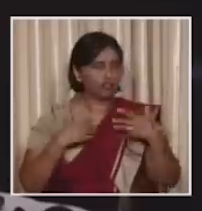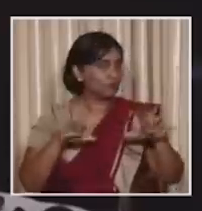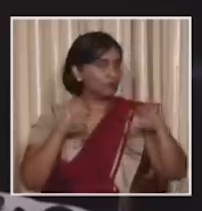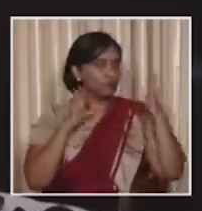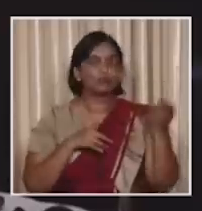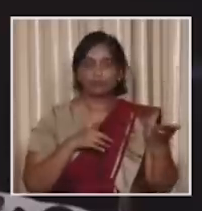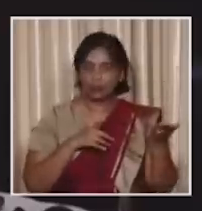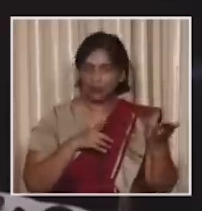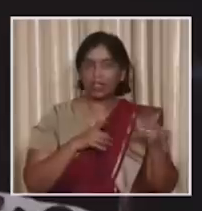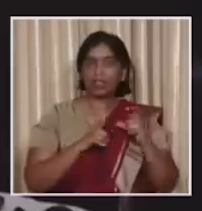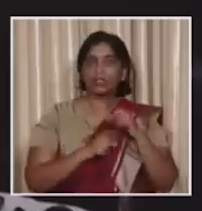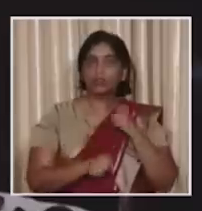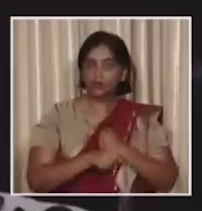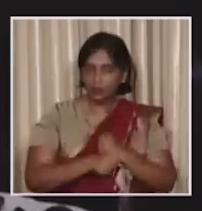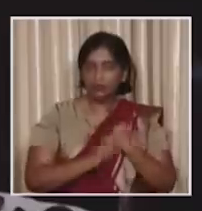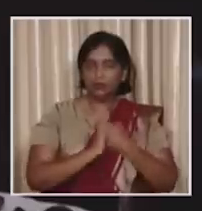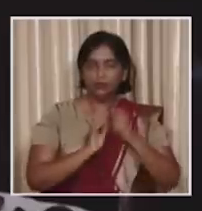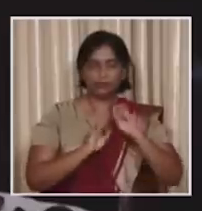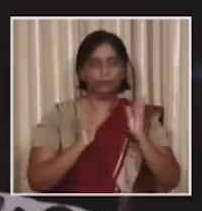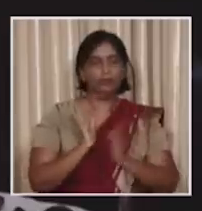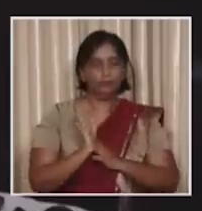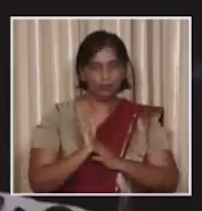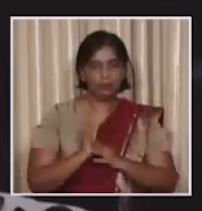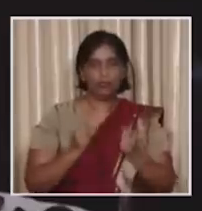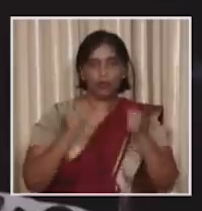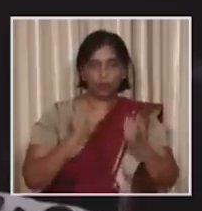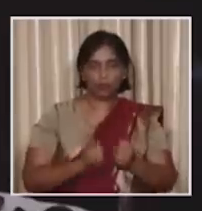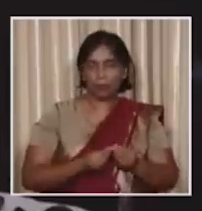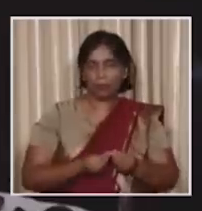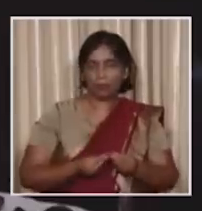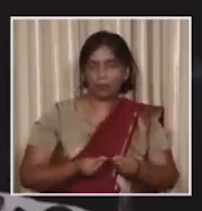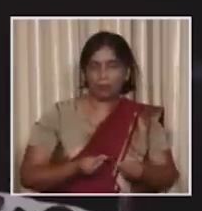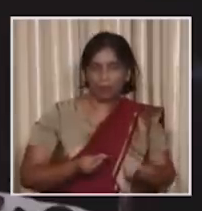තමයි දිනේෂ් ගුණවර්ධන ගරු අග්‍රාමාත්‍යතුමාගේ පුටුව ආසන්නයේ සිට